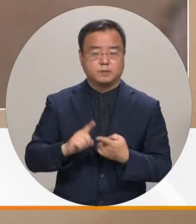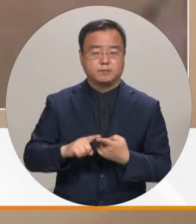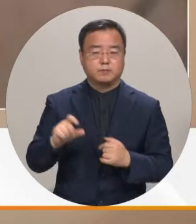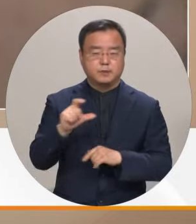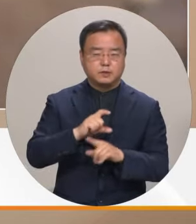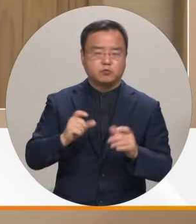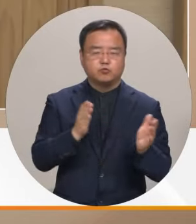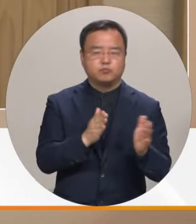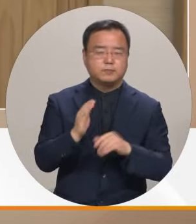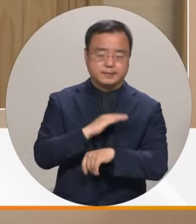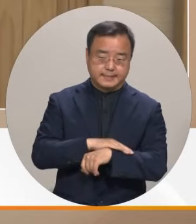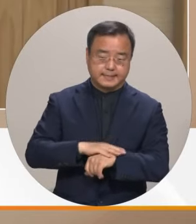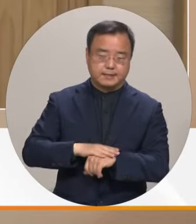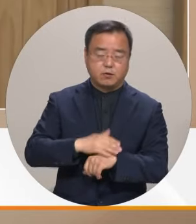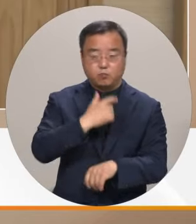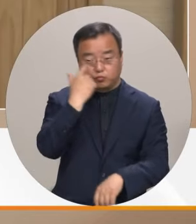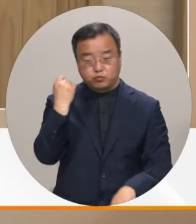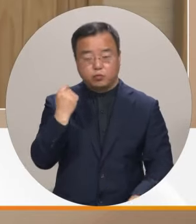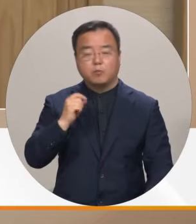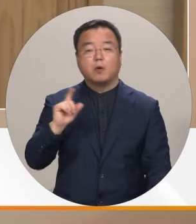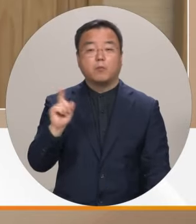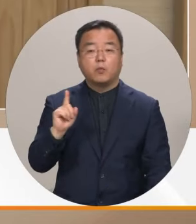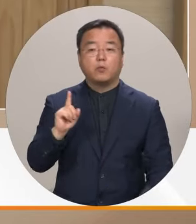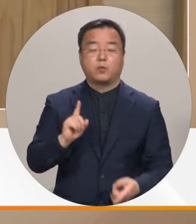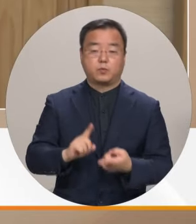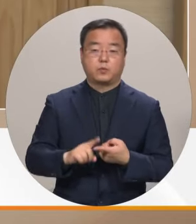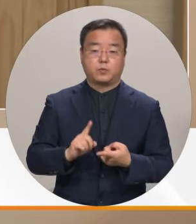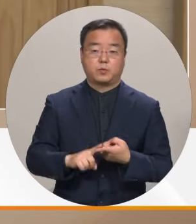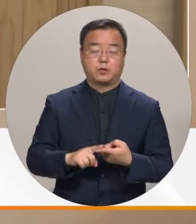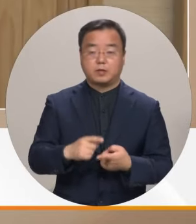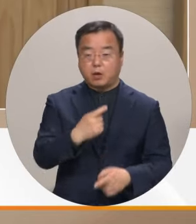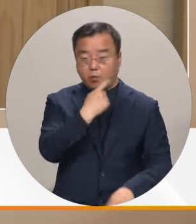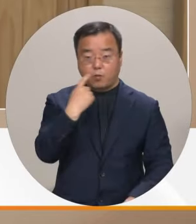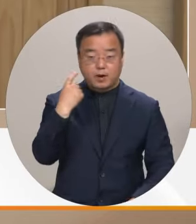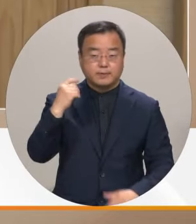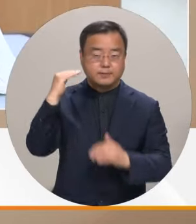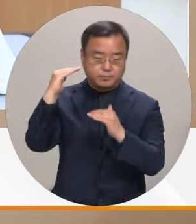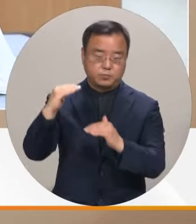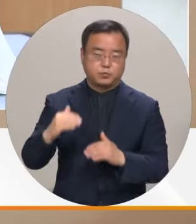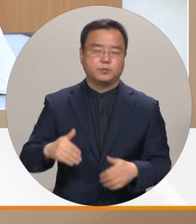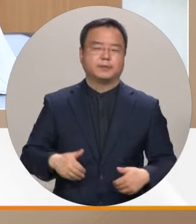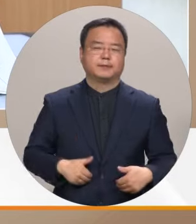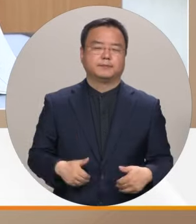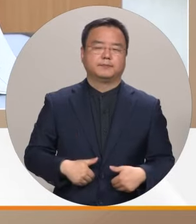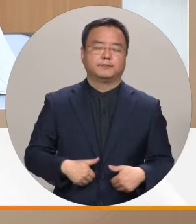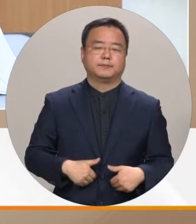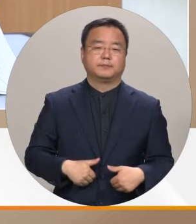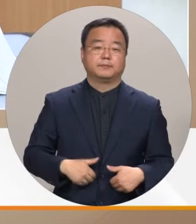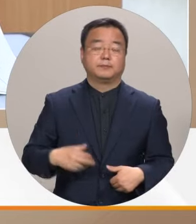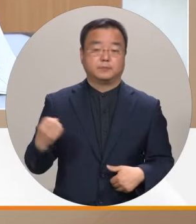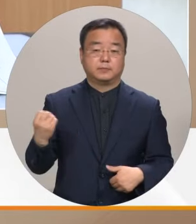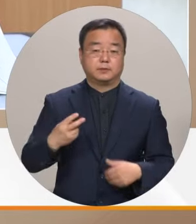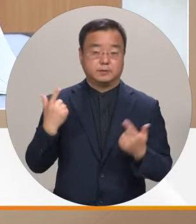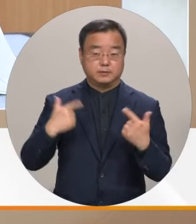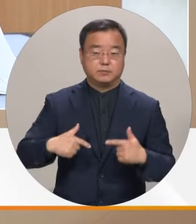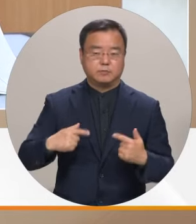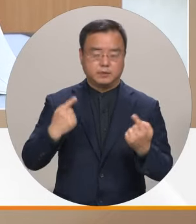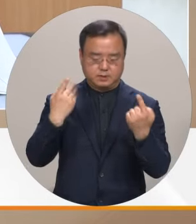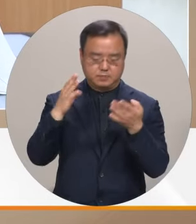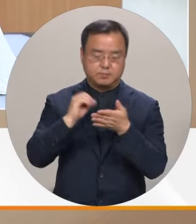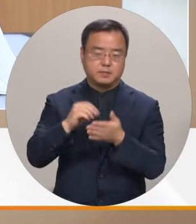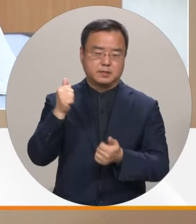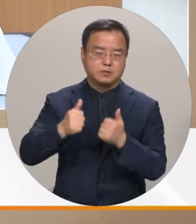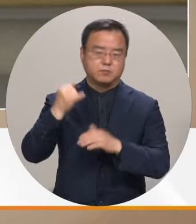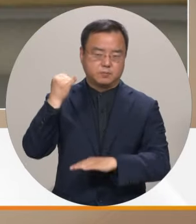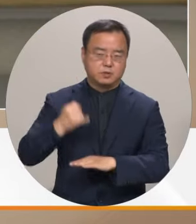잘 준비가 됐고 좀 부족한지 이런 부분 부분들을 확인하는 과정들이 필요하고요 매번 수능 체저 학력 기준을